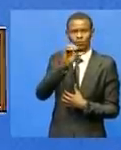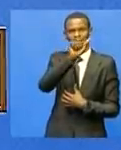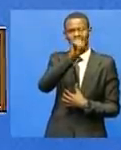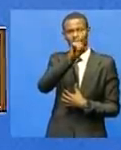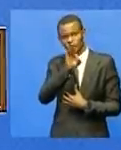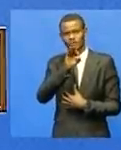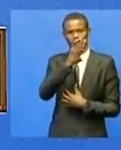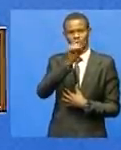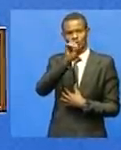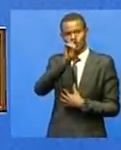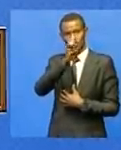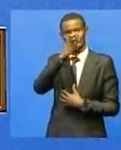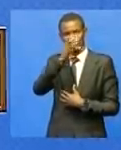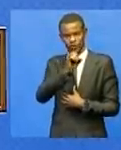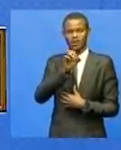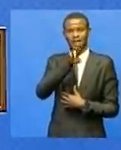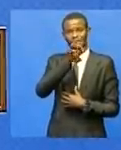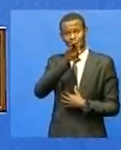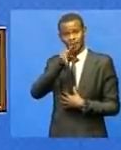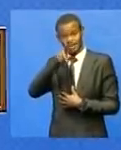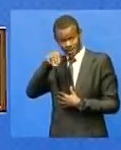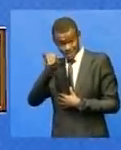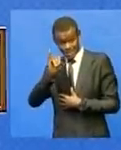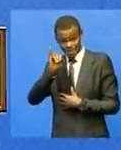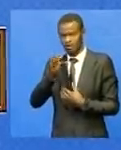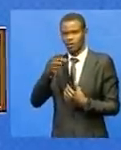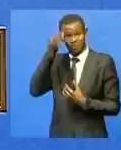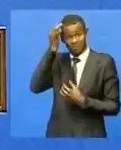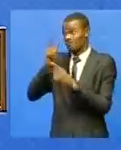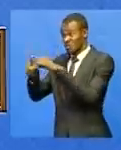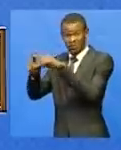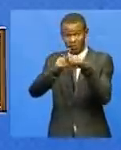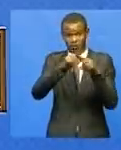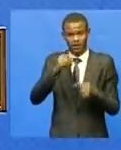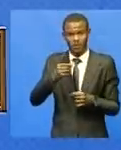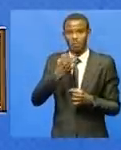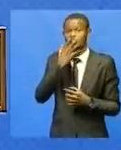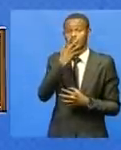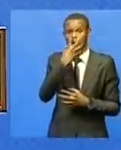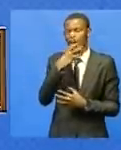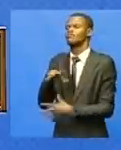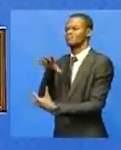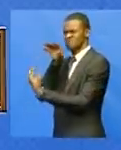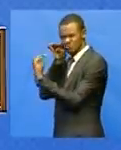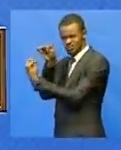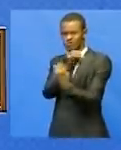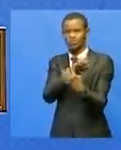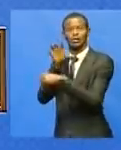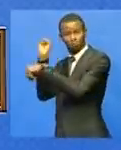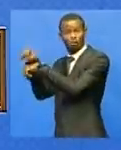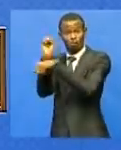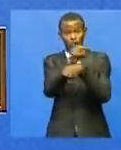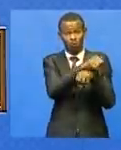FPIC, FRPI et autres forces négatives. Le bilan des opérations mentionne